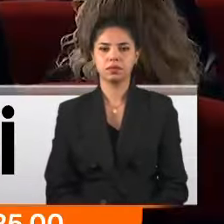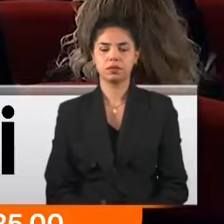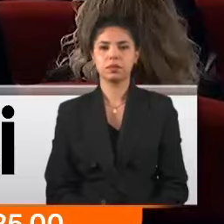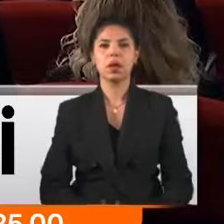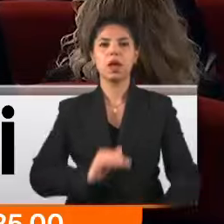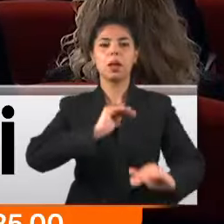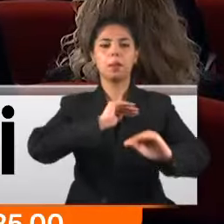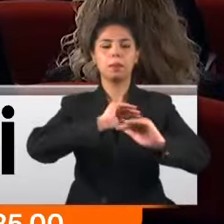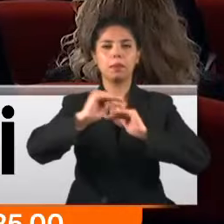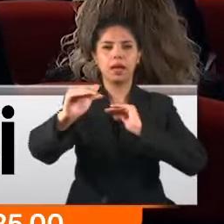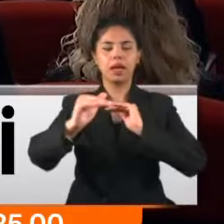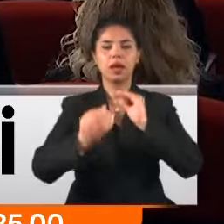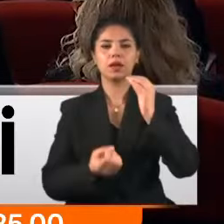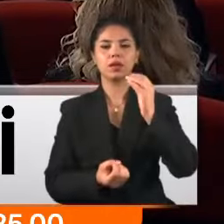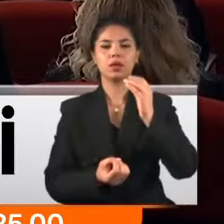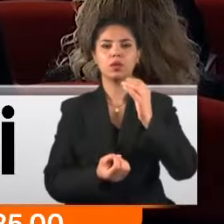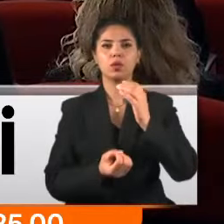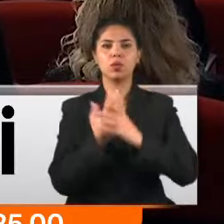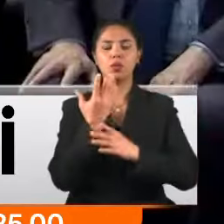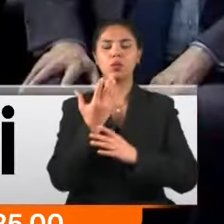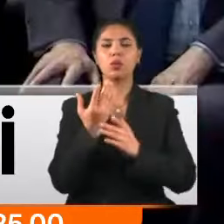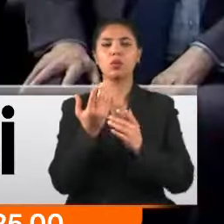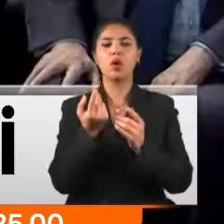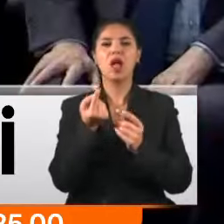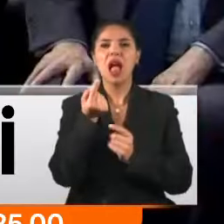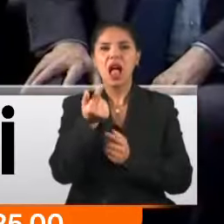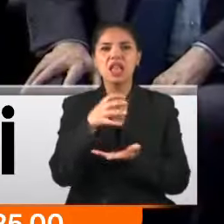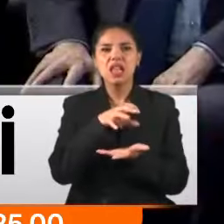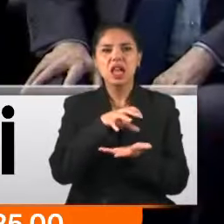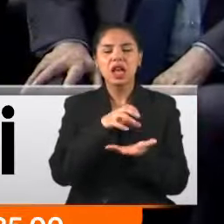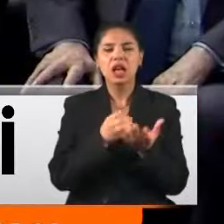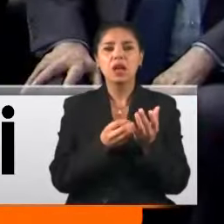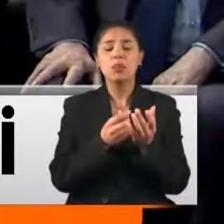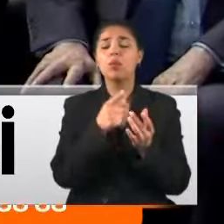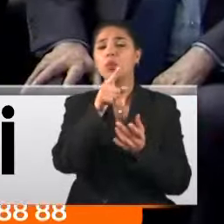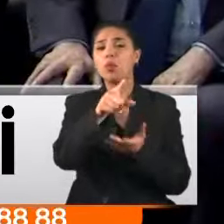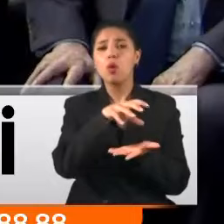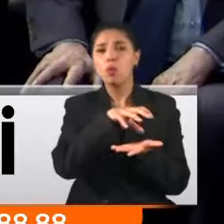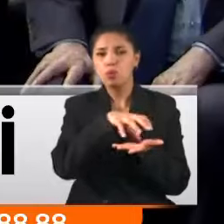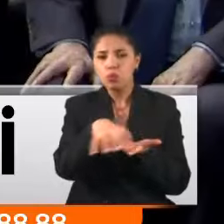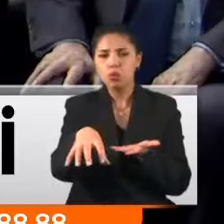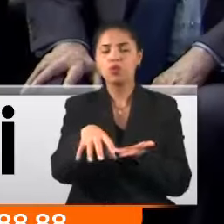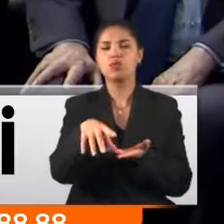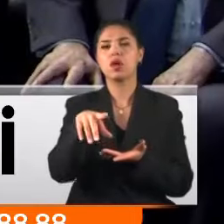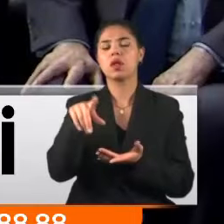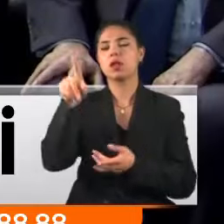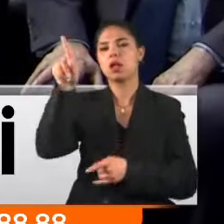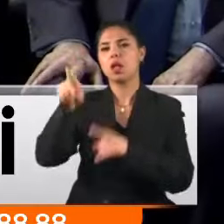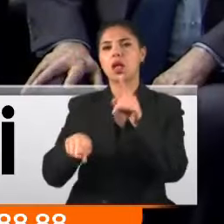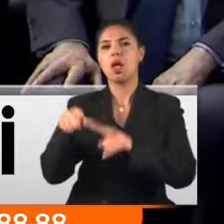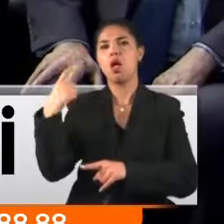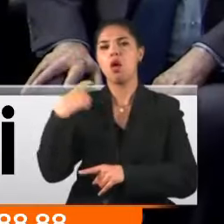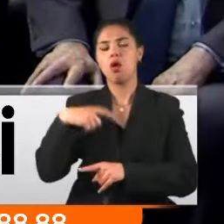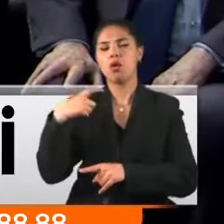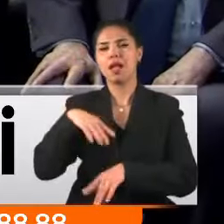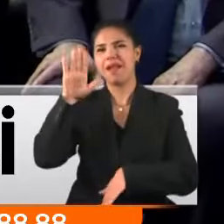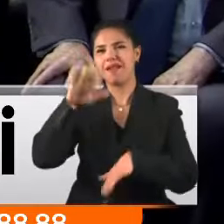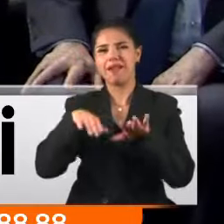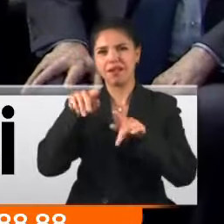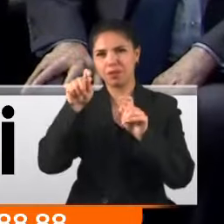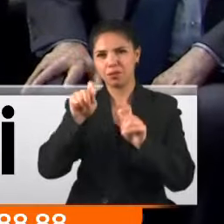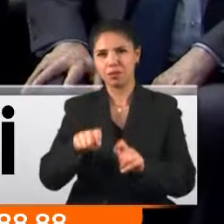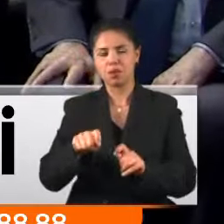Milletin oluşturduğu kıt kaynakların birilerinin şahsi reklam bütçesine dönüşmesini